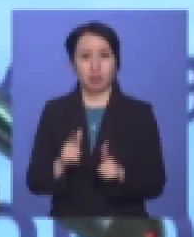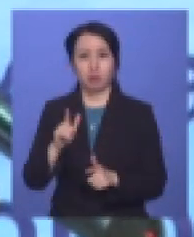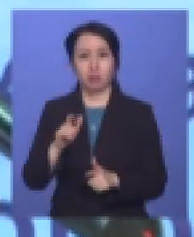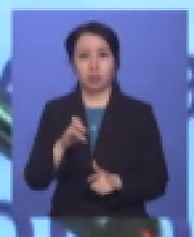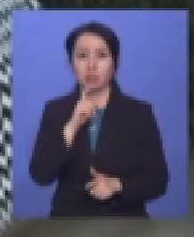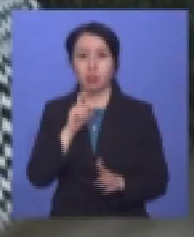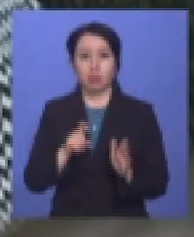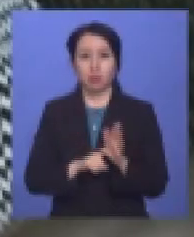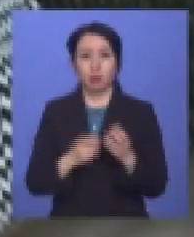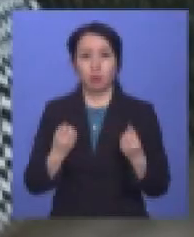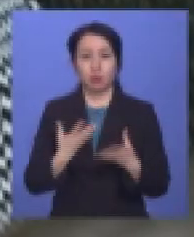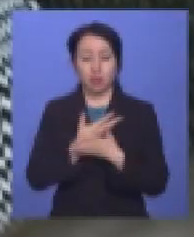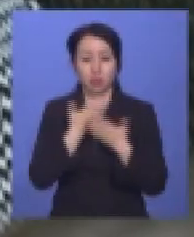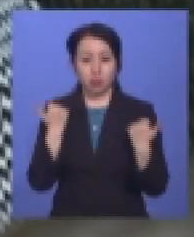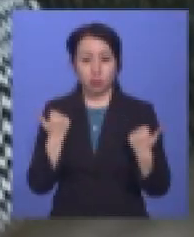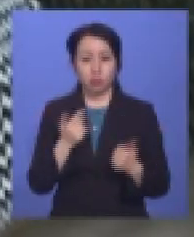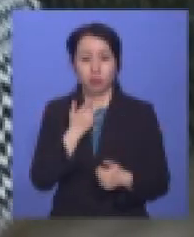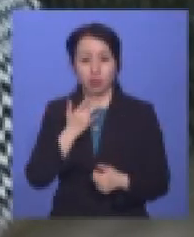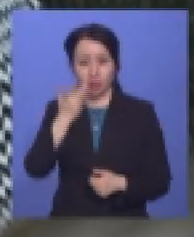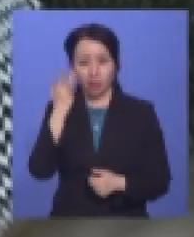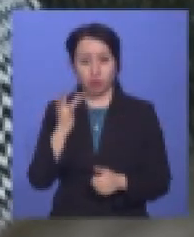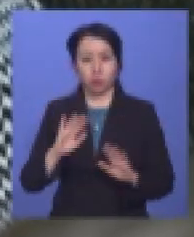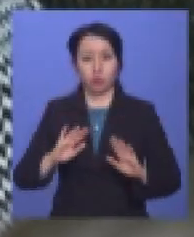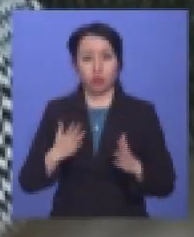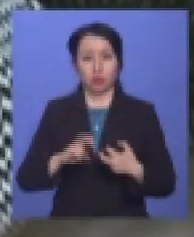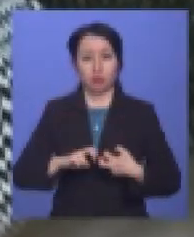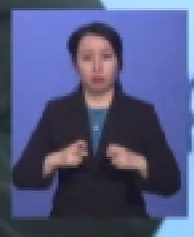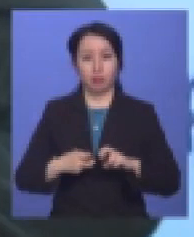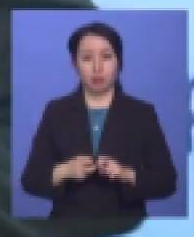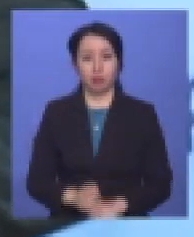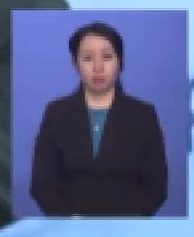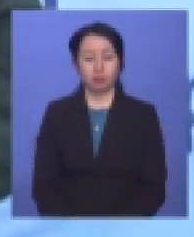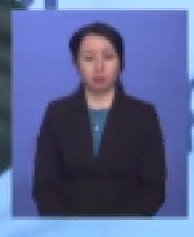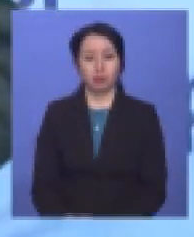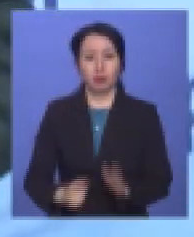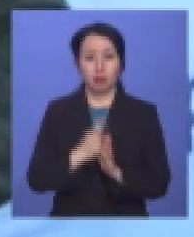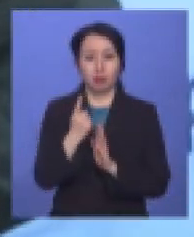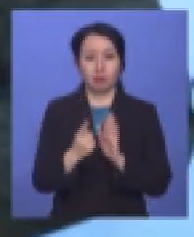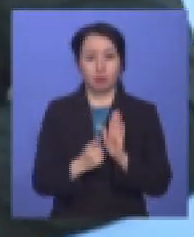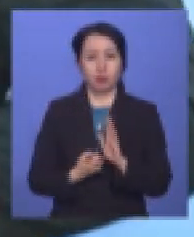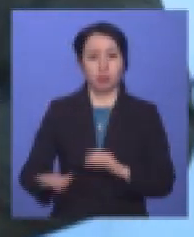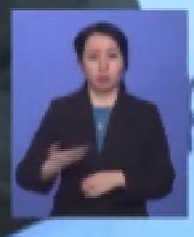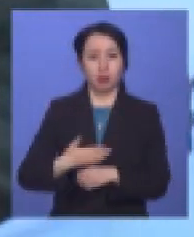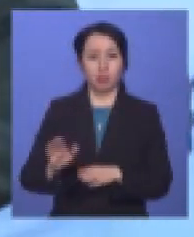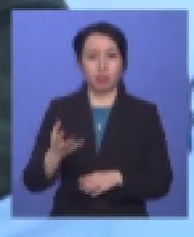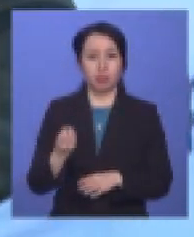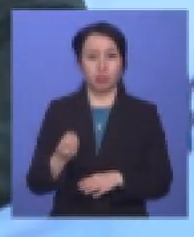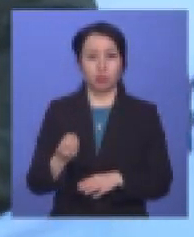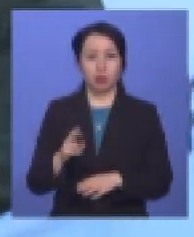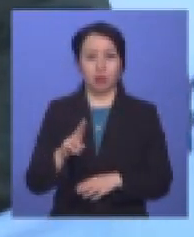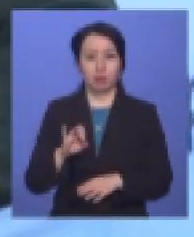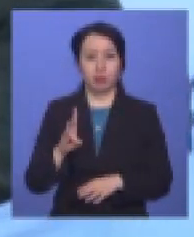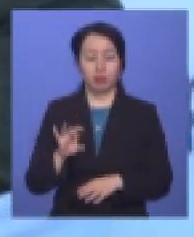на зиму попросту негде. Да и к тому же летом с выпасом возникают проблемы. Вопросы по пастбищам мы отдельно еще приедем к